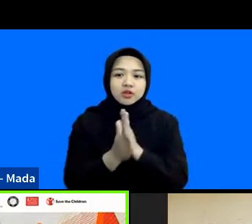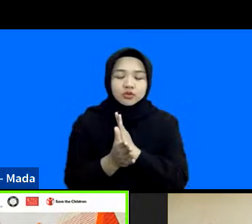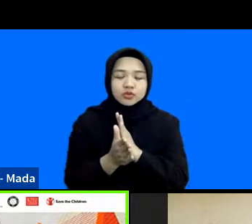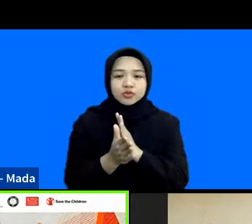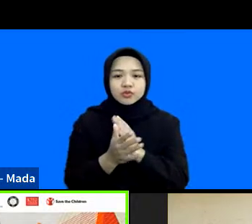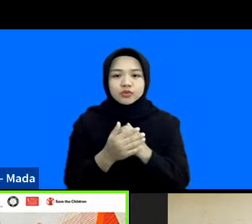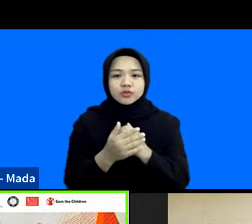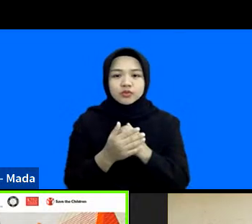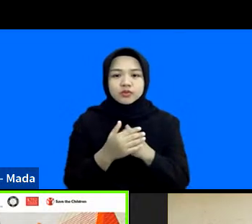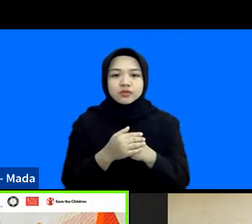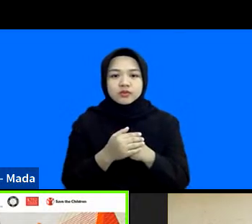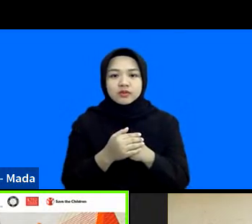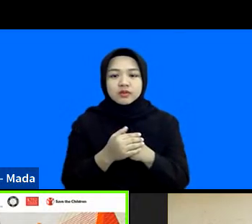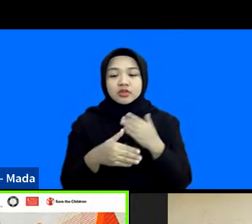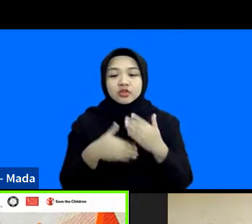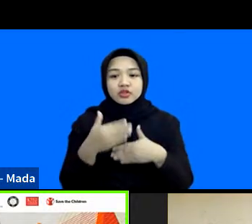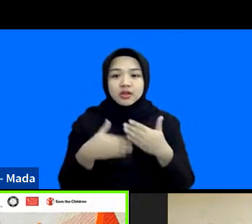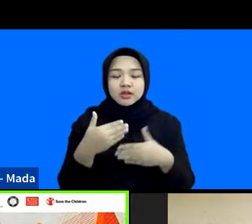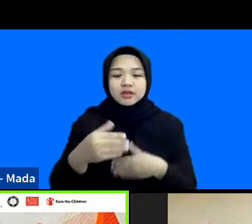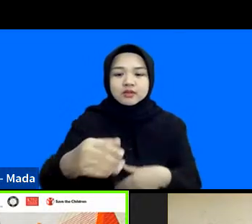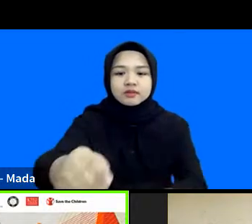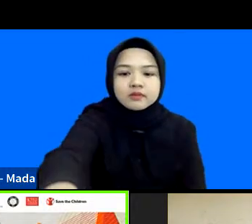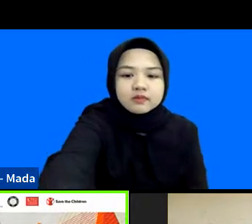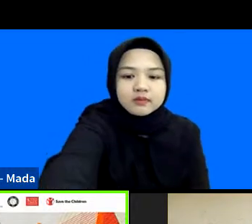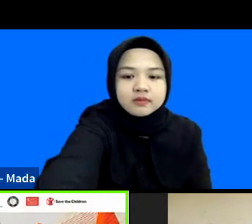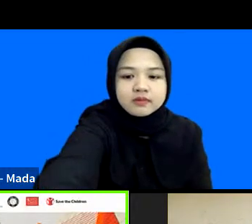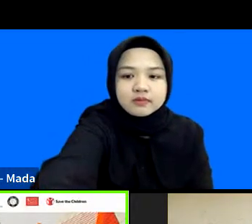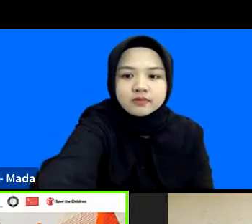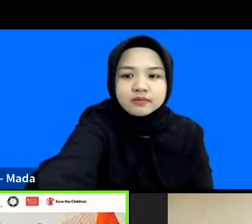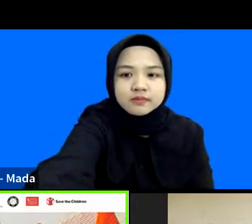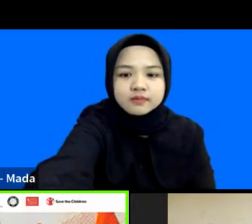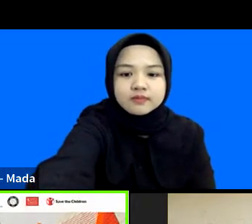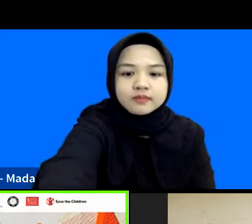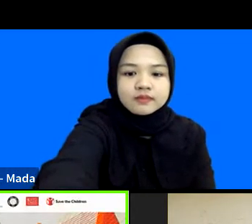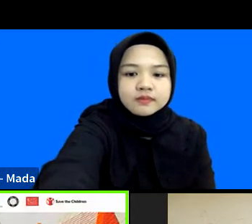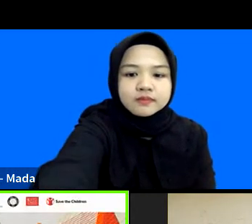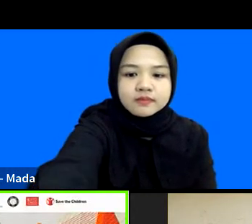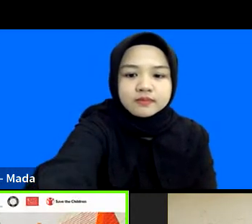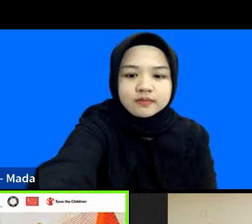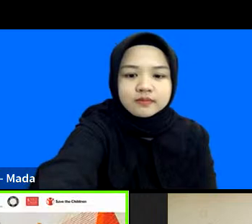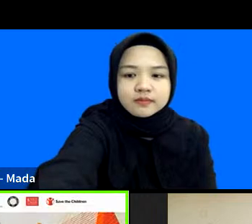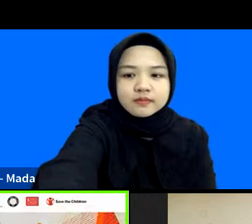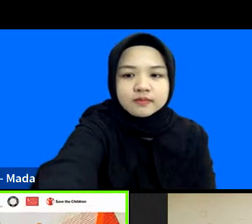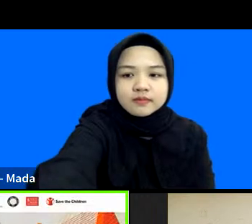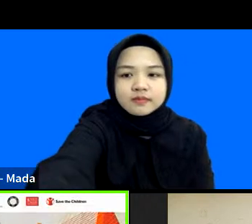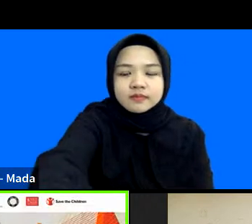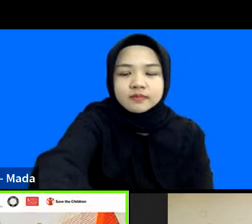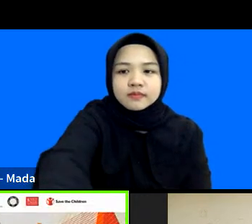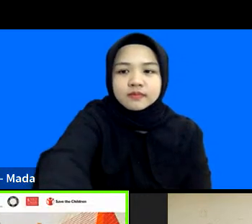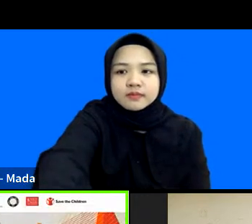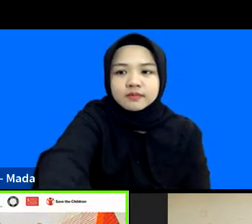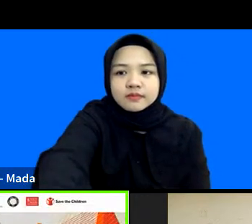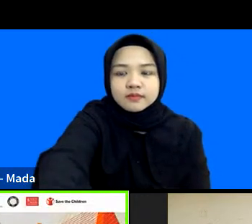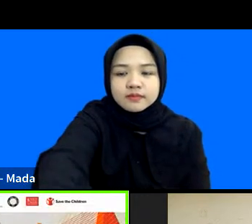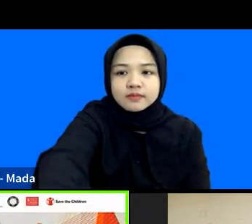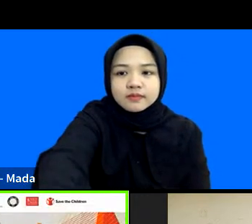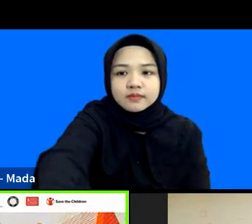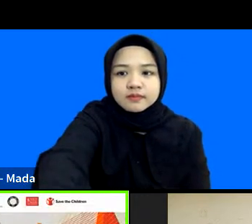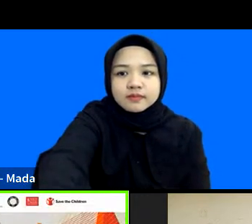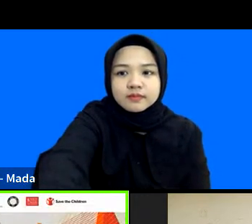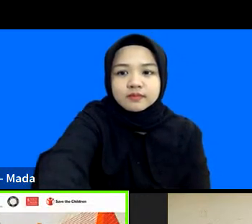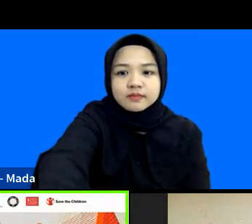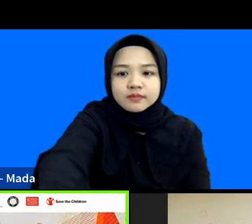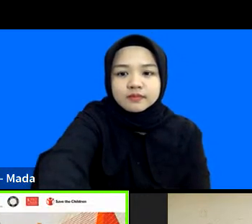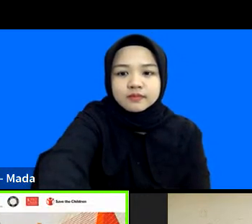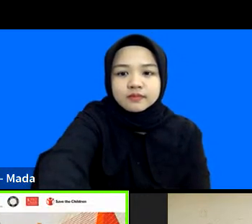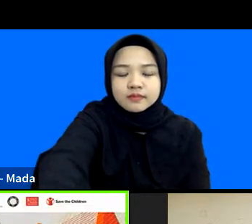ke jalanan-jalanan juga, ke LPKA juga gitu. Apa sih suara yang diinikan, yang diinginkan